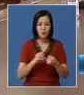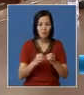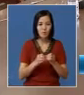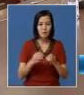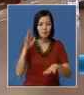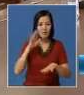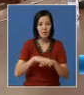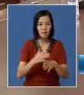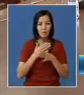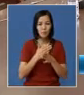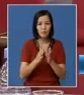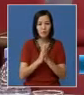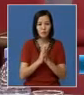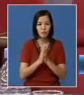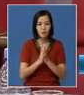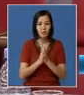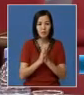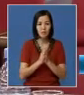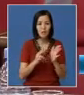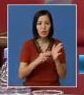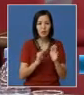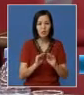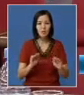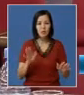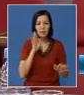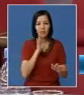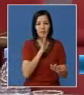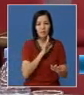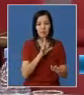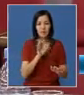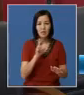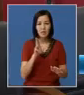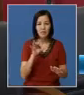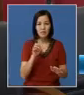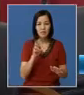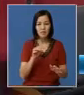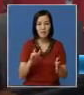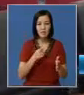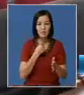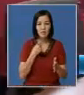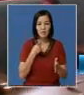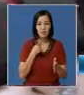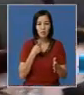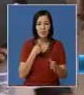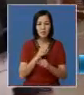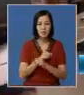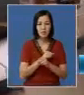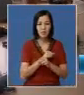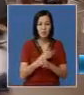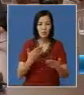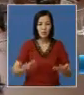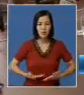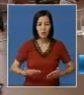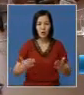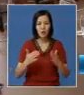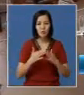әкімге көмектесуін сұрады. Солардың бірі жеті баланың анасы Оксана Сарынова. Талдықорған маңындағы мерекелік саяжайын паналап жүр. Тұрғын үй